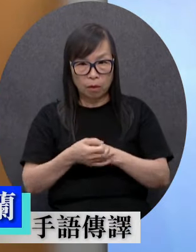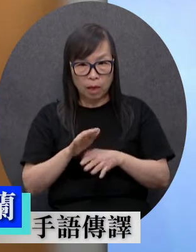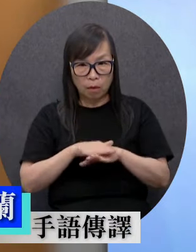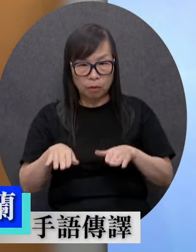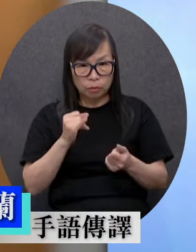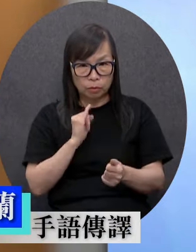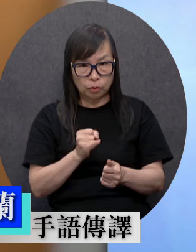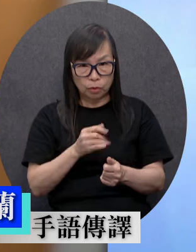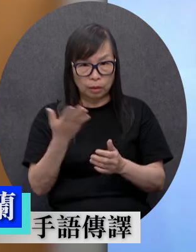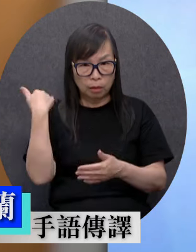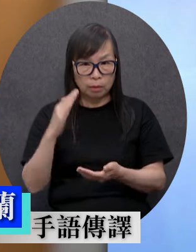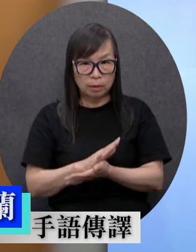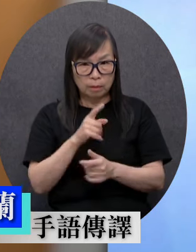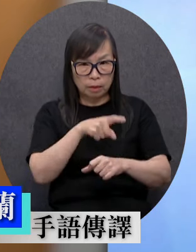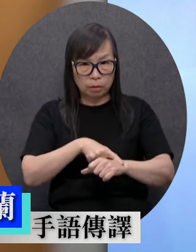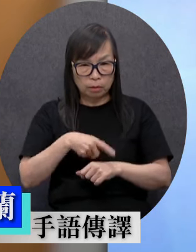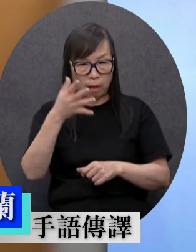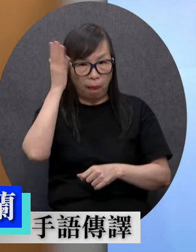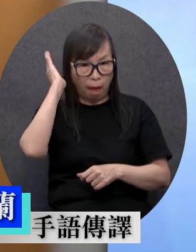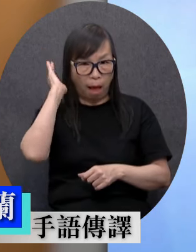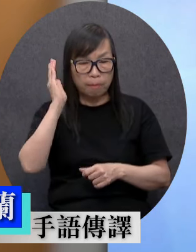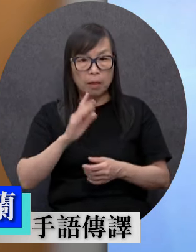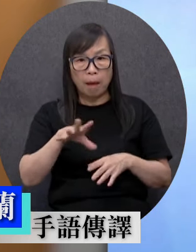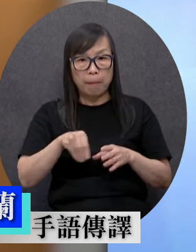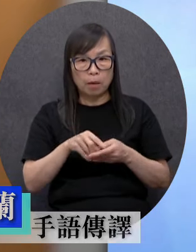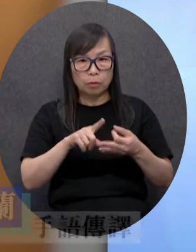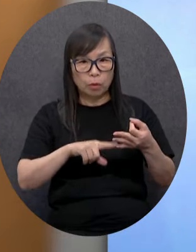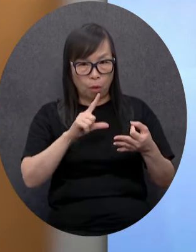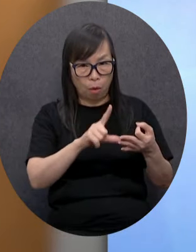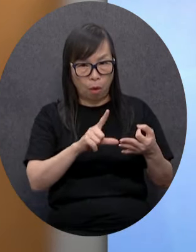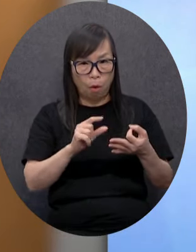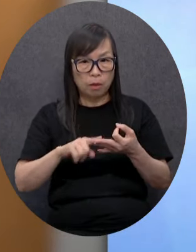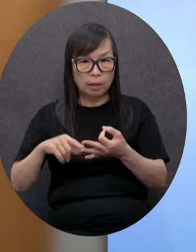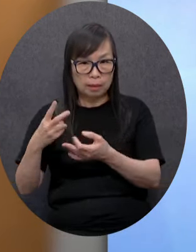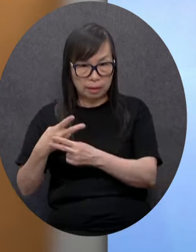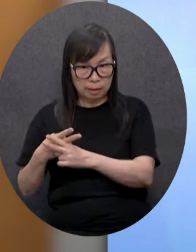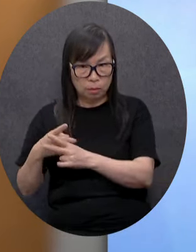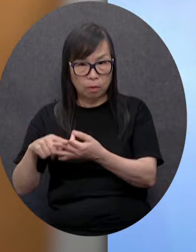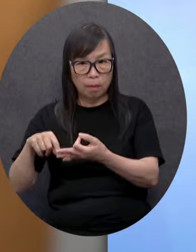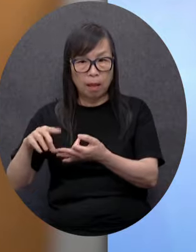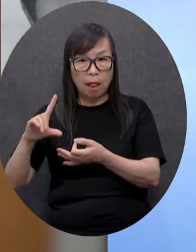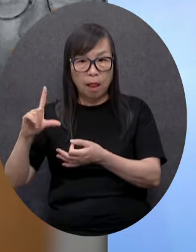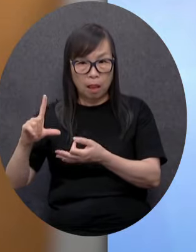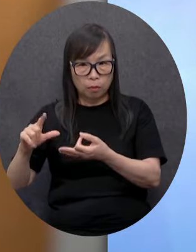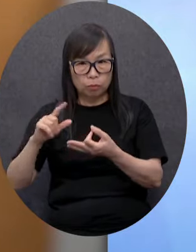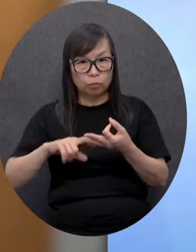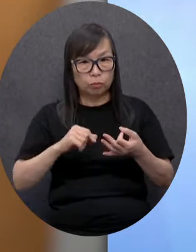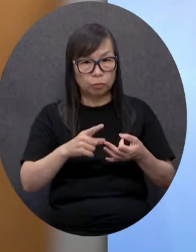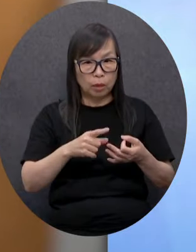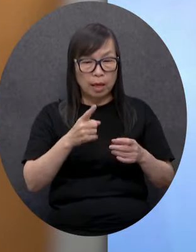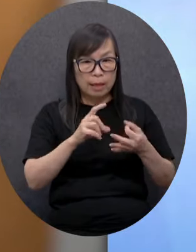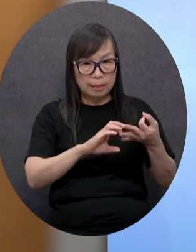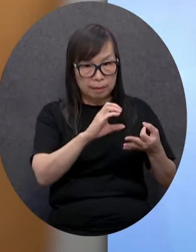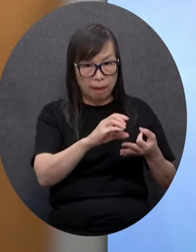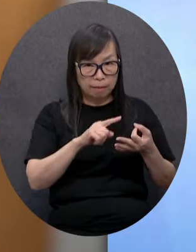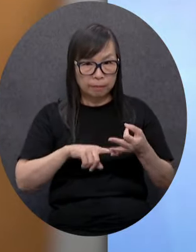行自去年开始被通缉的男子，包括罗冠聪、蒙少达、刘祖迪、郑文